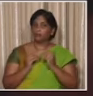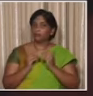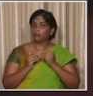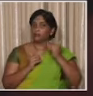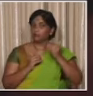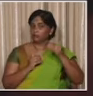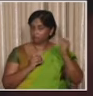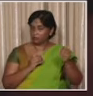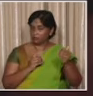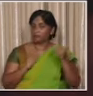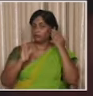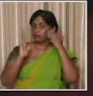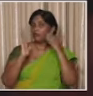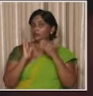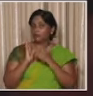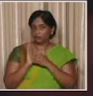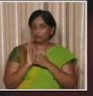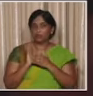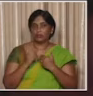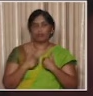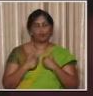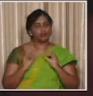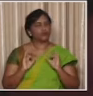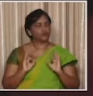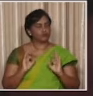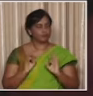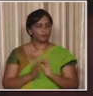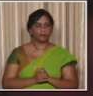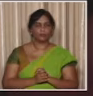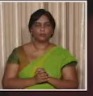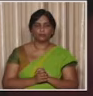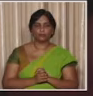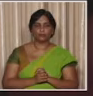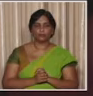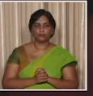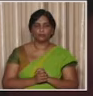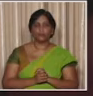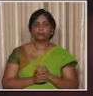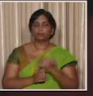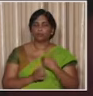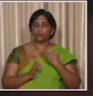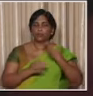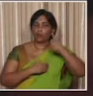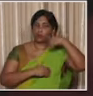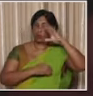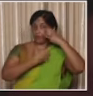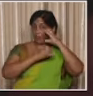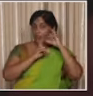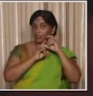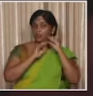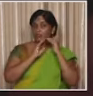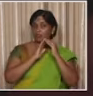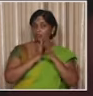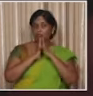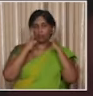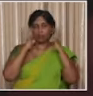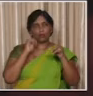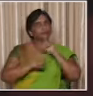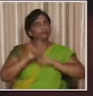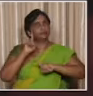ඉදිරිය ගැන හිතන්නටයි අපේ සූදානම. අපි පුරාවිද්‍යා දෙපාර්තමේන්තුව ගැන ගොඩක් කතා